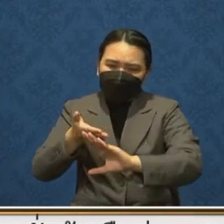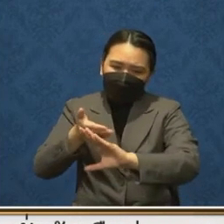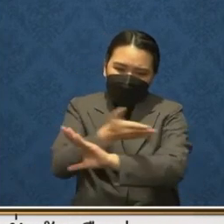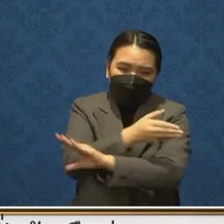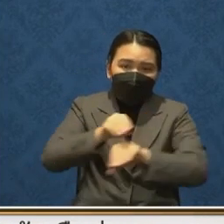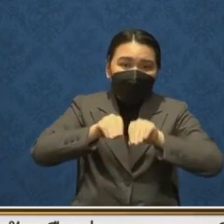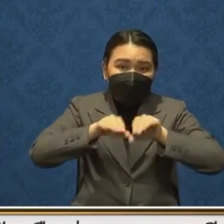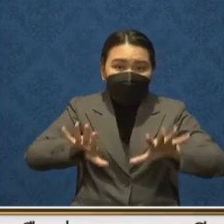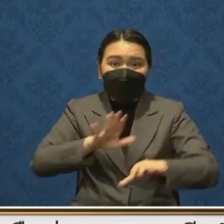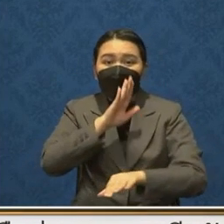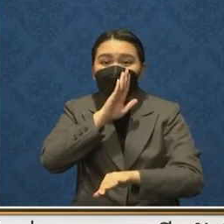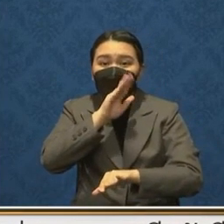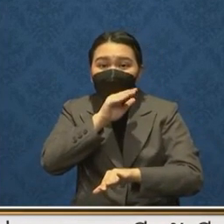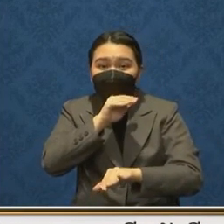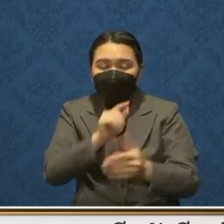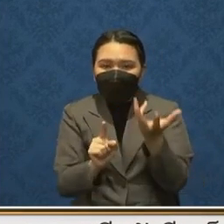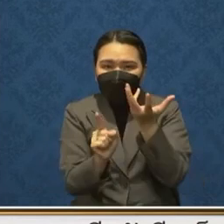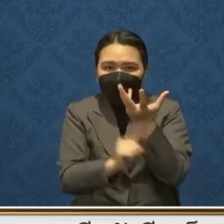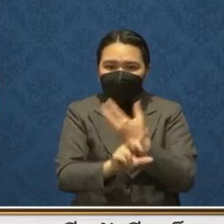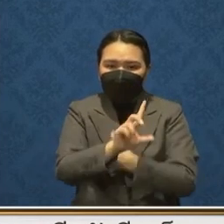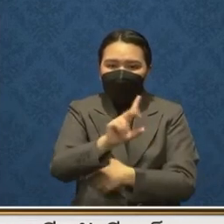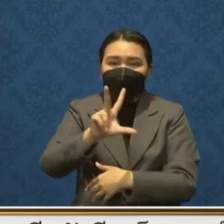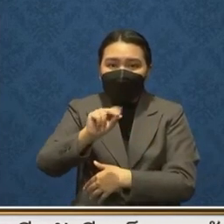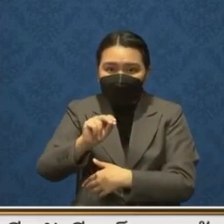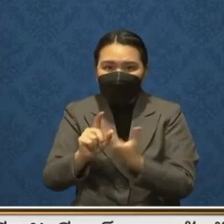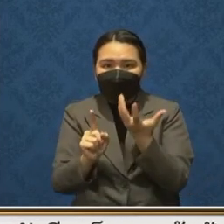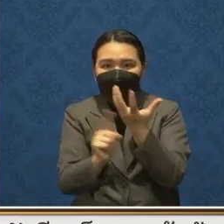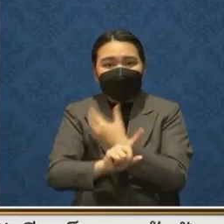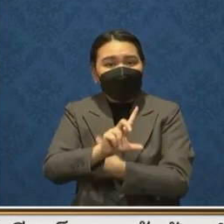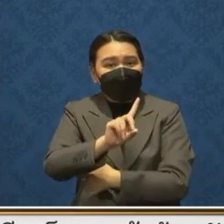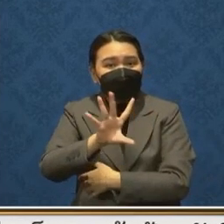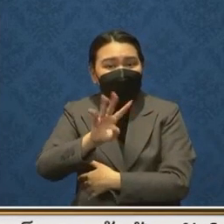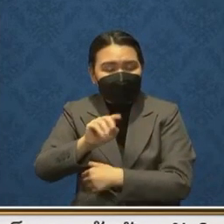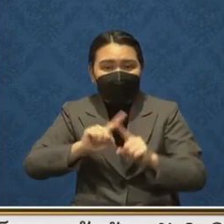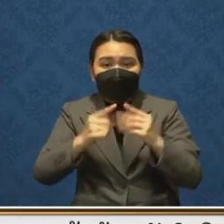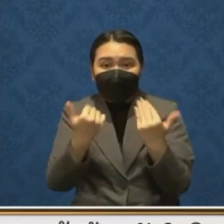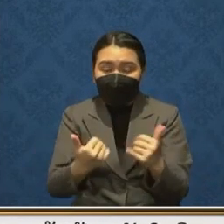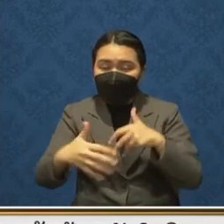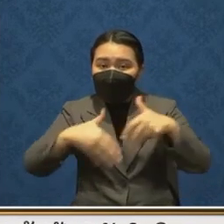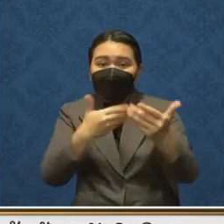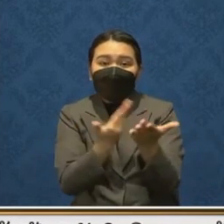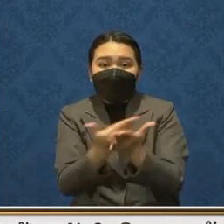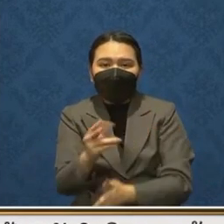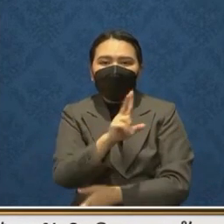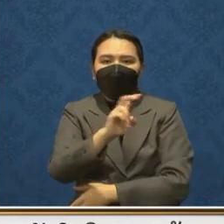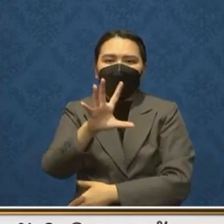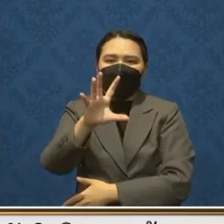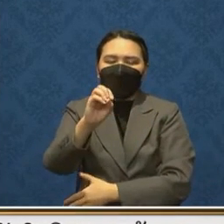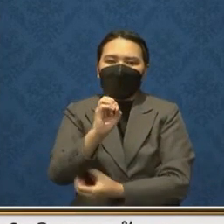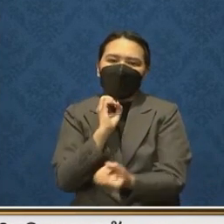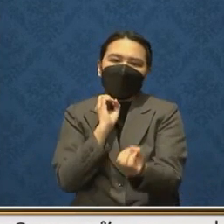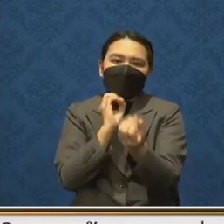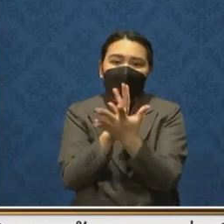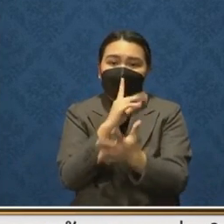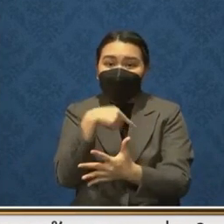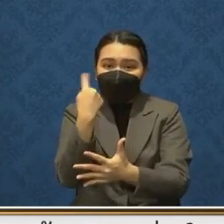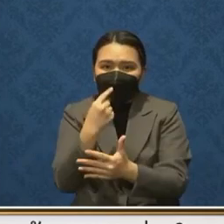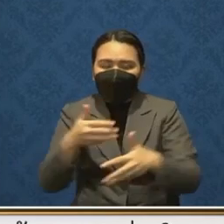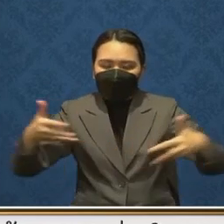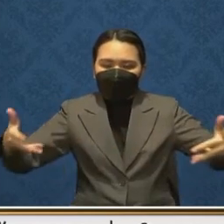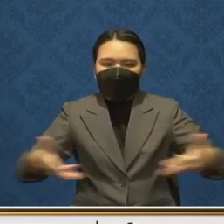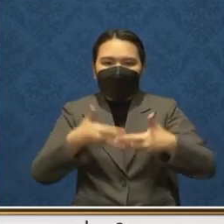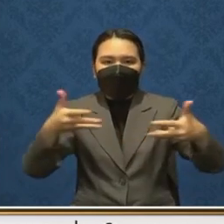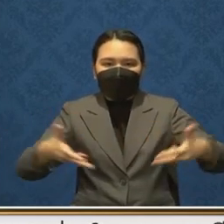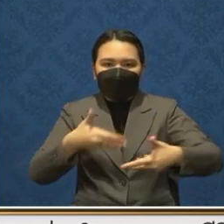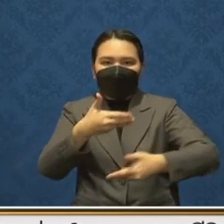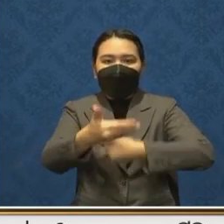-140 บาทวันนี้ชาวบ้านซื้อ ist 260 บกระทCD ก ๆ บ คนขายเข้าแงครับพี่หนอง ประ